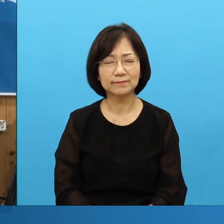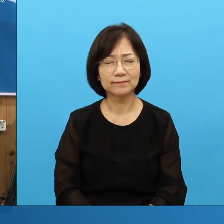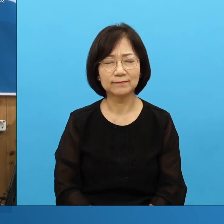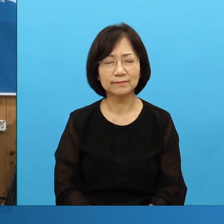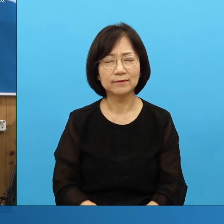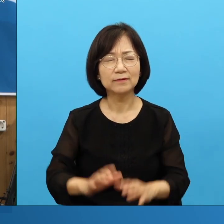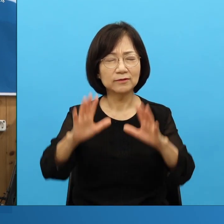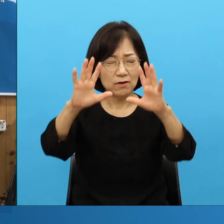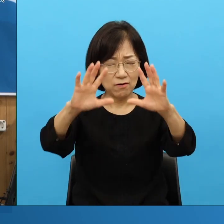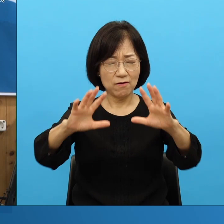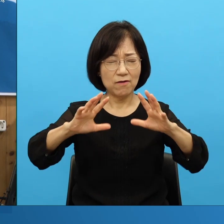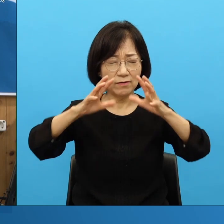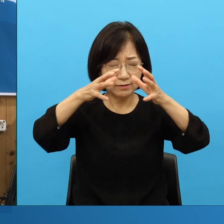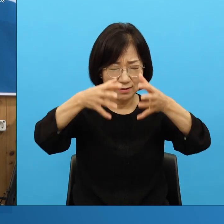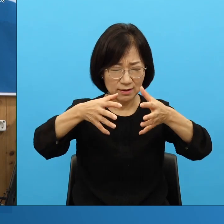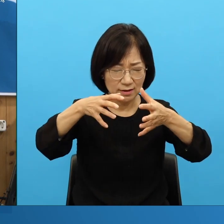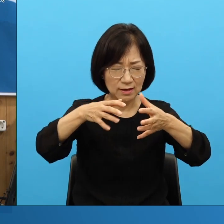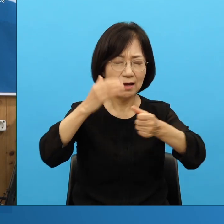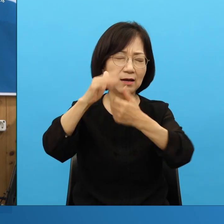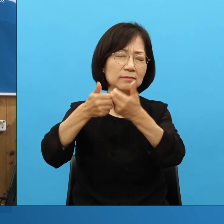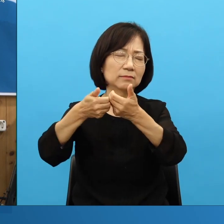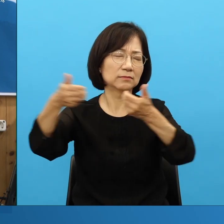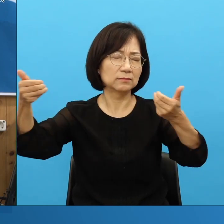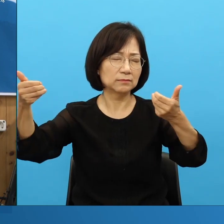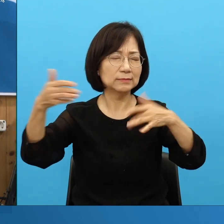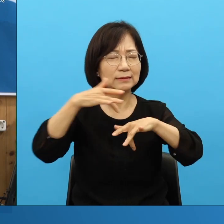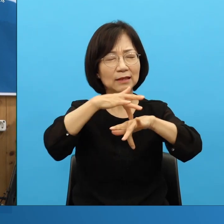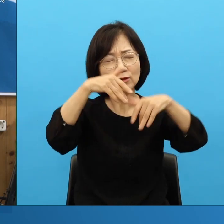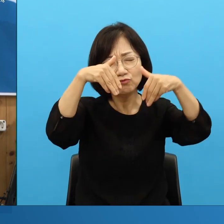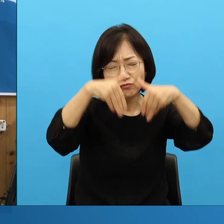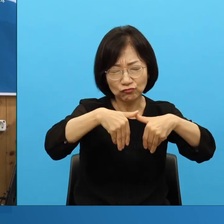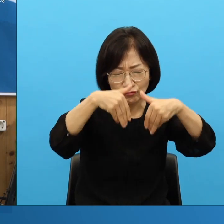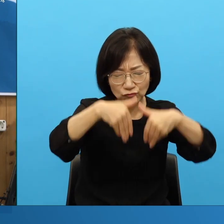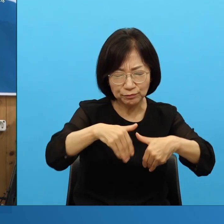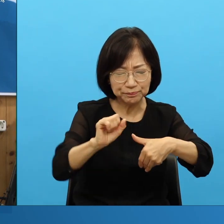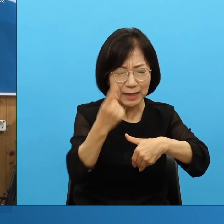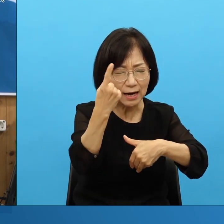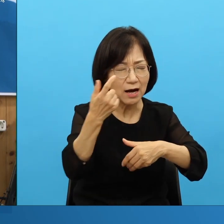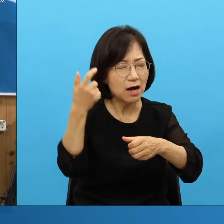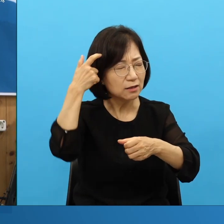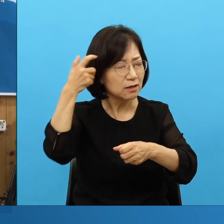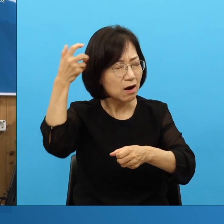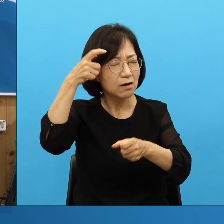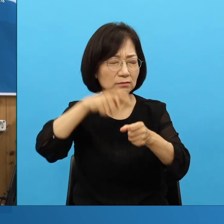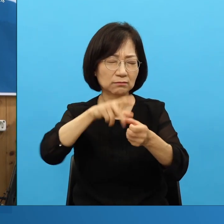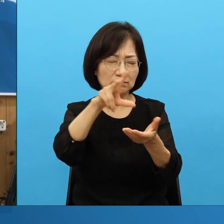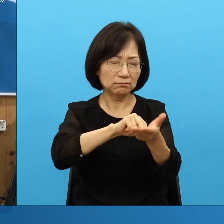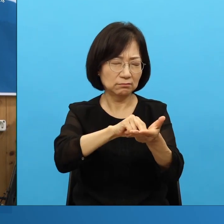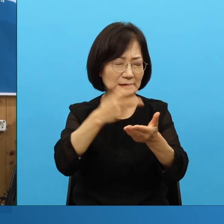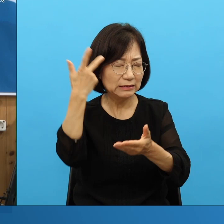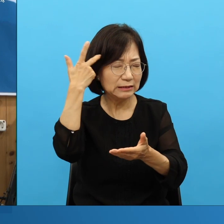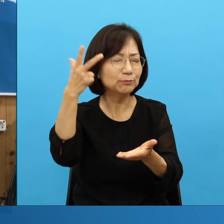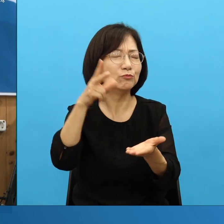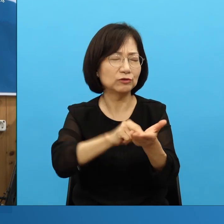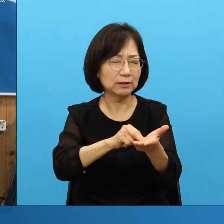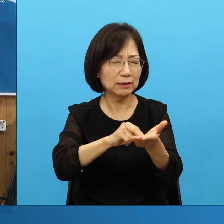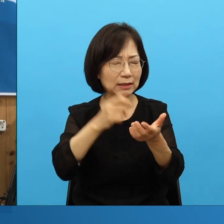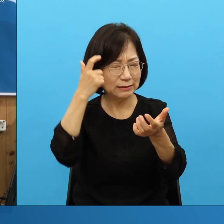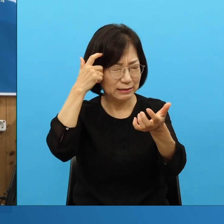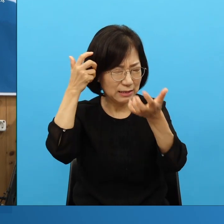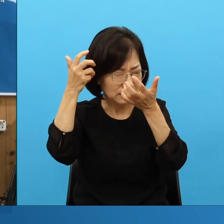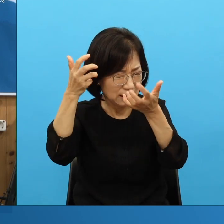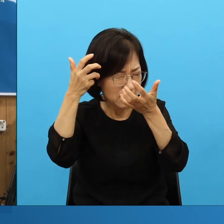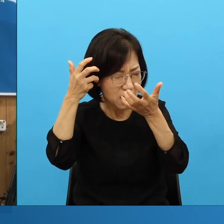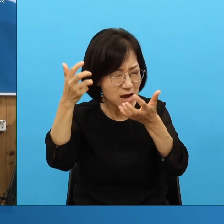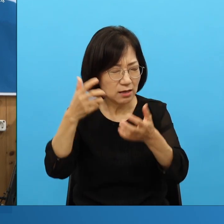전 세계가 하나님을 떠나 사탄의 종노릇함으로 영적 문제, 정신 문제로 인해 집착과 중독으로 점점 혼돈